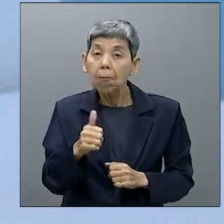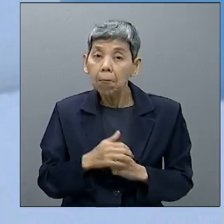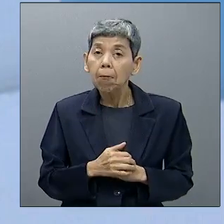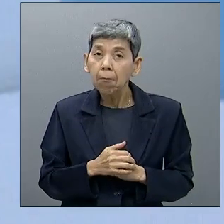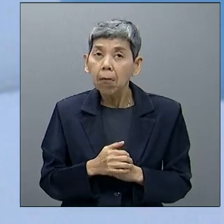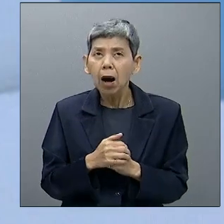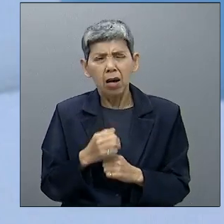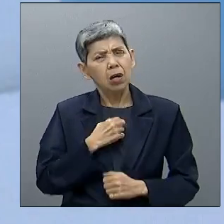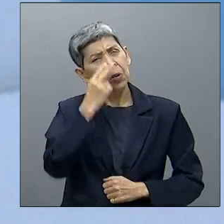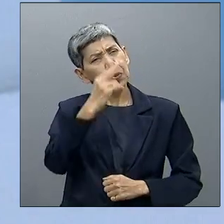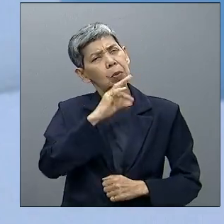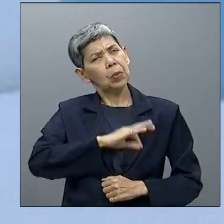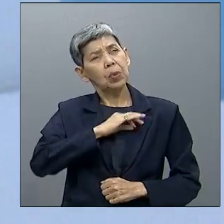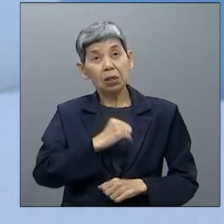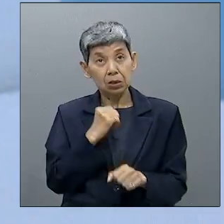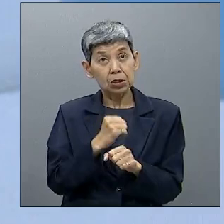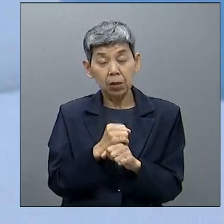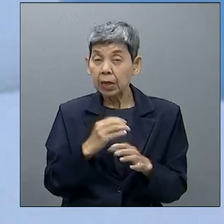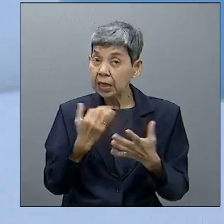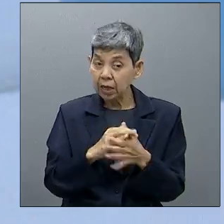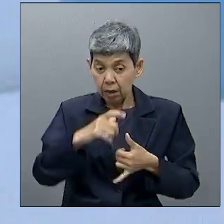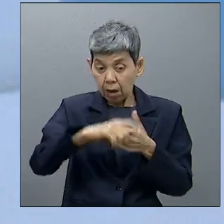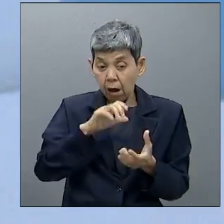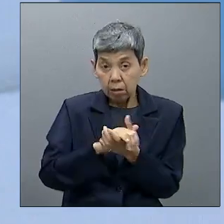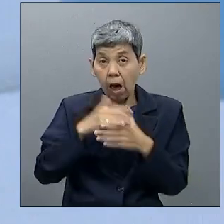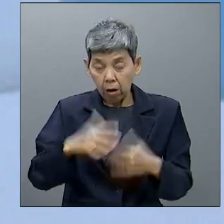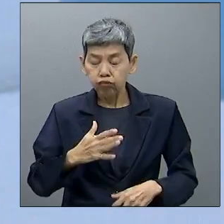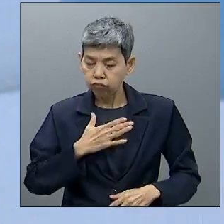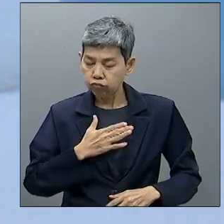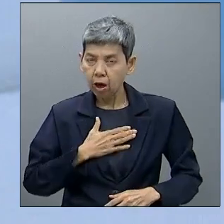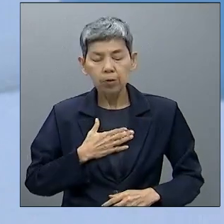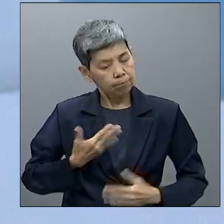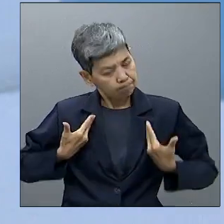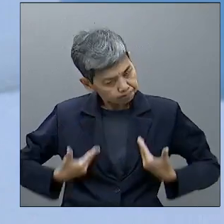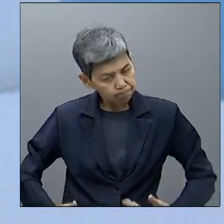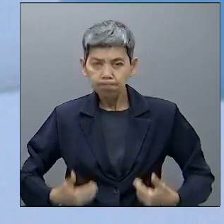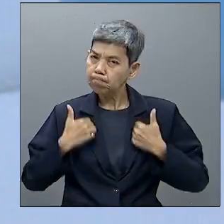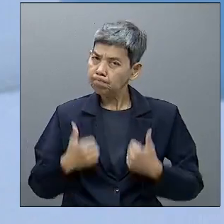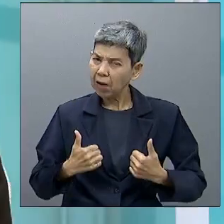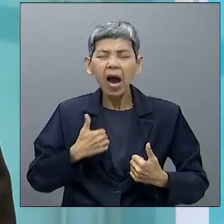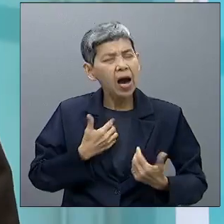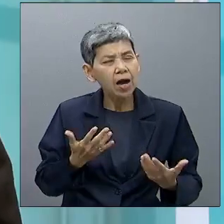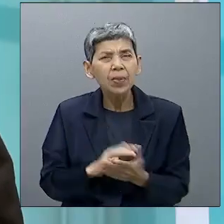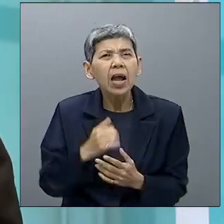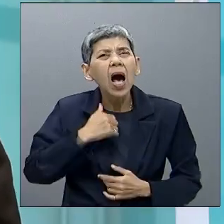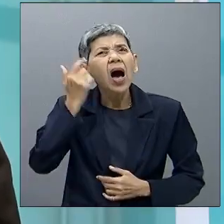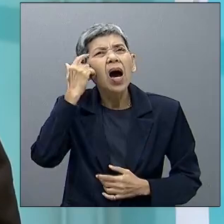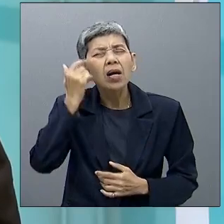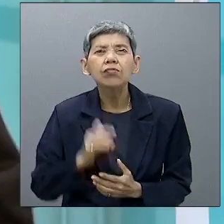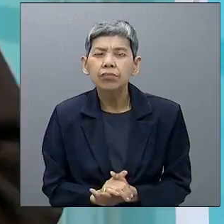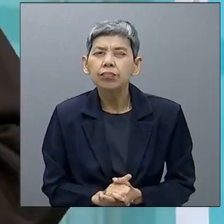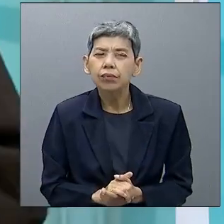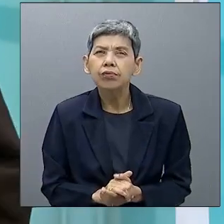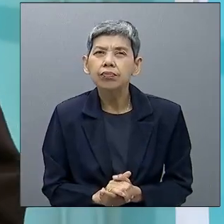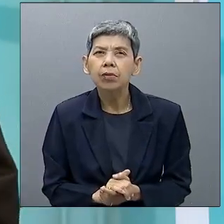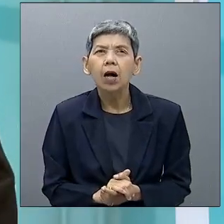Thailand พี่หนุ่มมองว่าอันนี้จะเป็นการจุดประกายให้กับผู้หญิงที่แต่งงานแล้วได้หันมาเห็นคุณค่าในตัวเองยังไงคะพี ่คืออย่างนี้